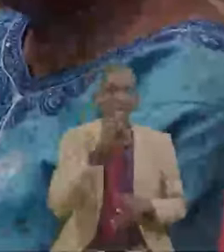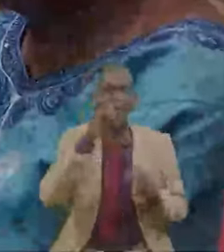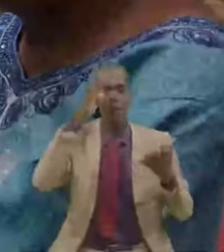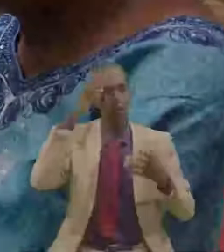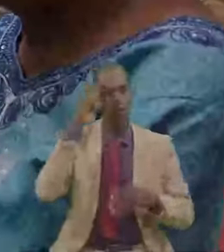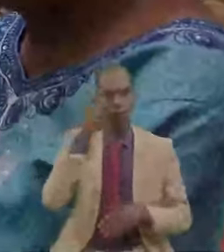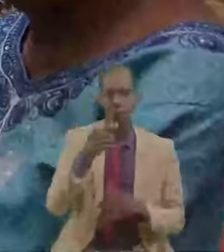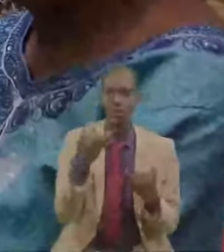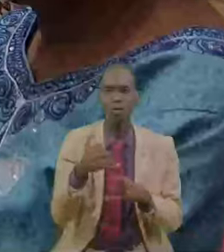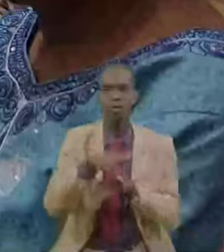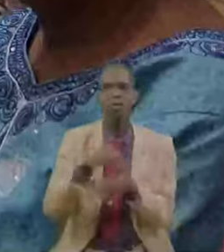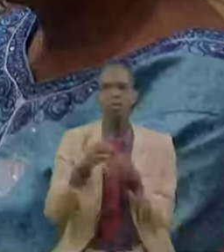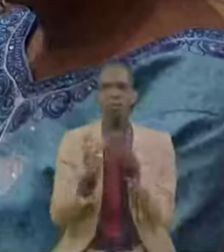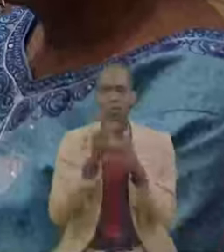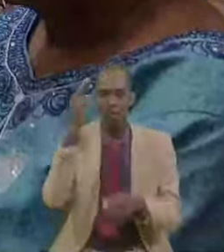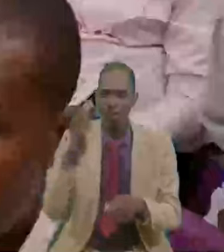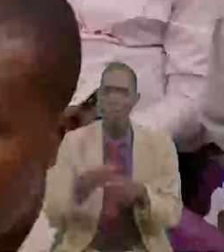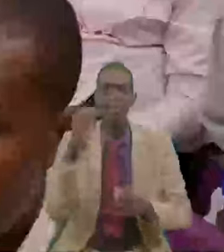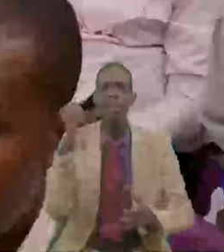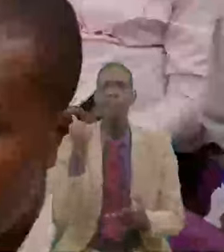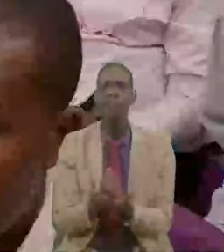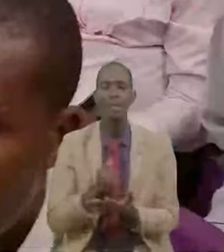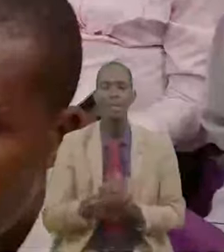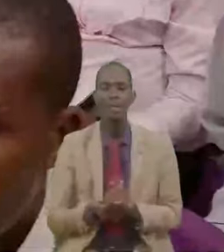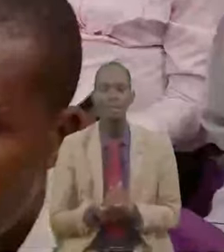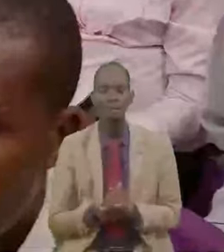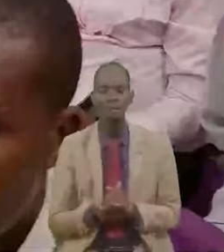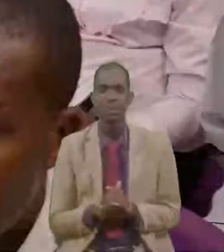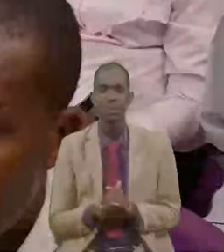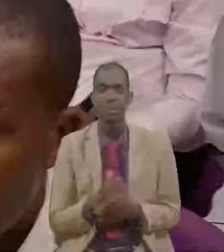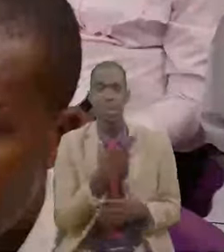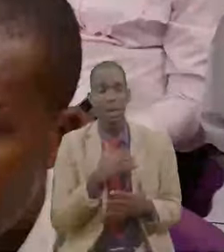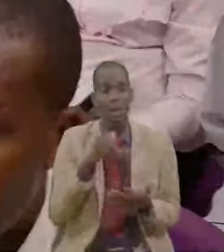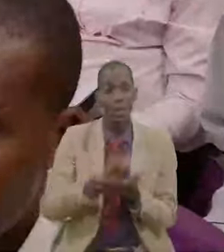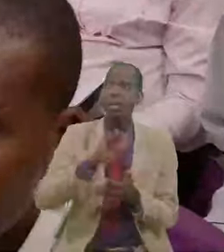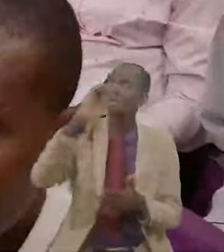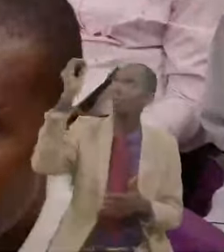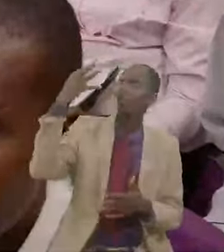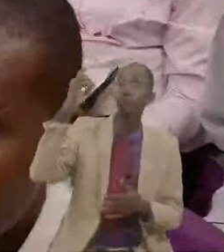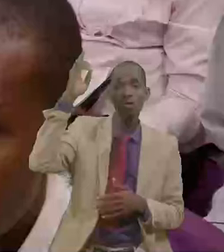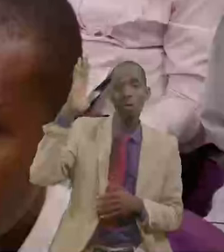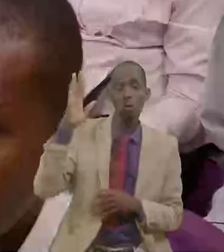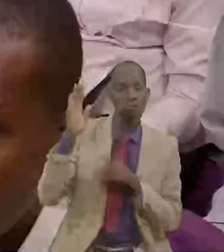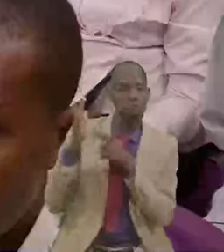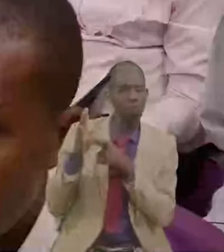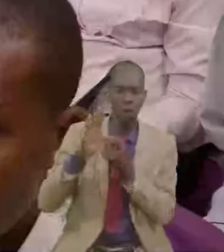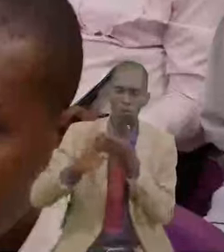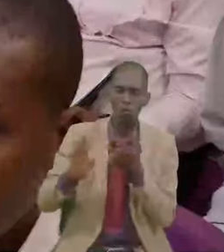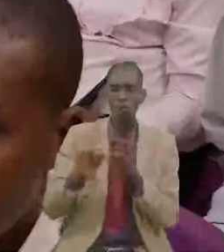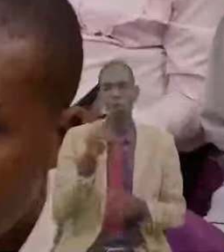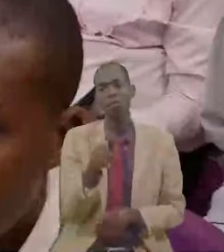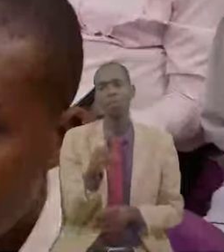pour toi. Tout le monde ici, il y a l'espoir pour vous au nom de Jésus-Christ. Et la grâce de Dieu vous pardonne. La grâce de Dieu